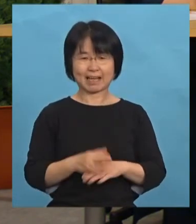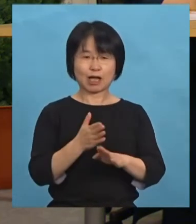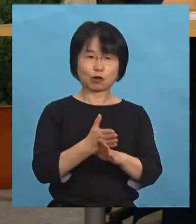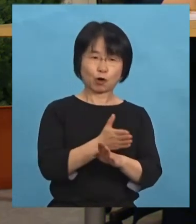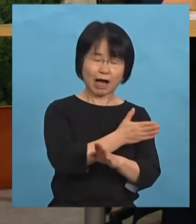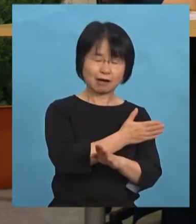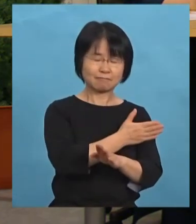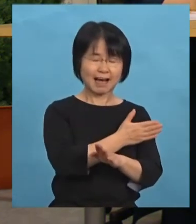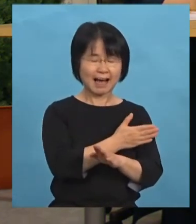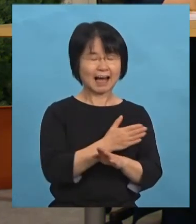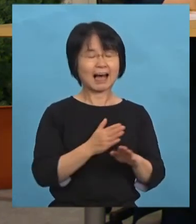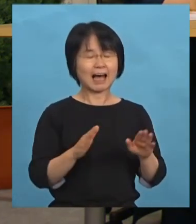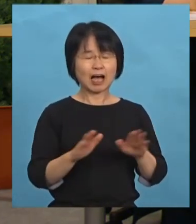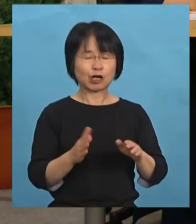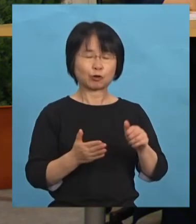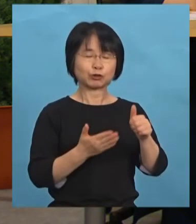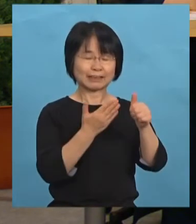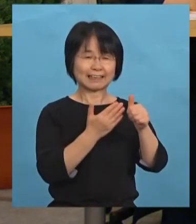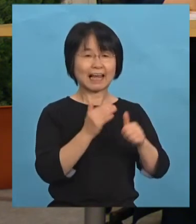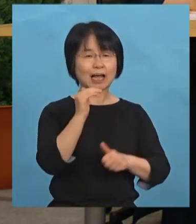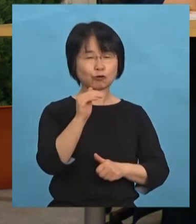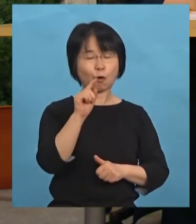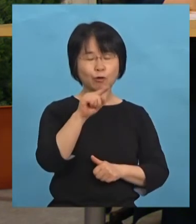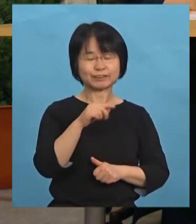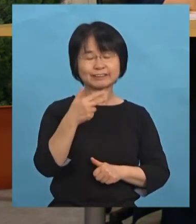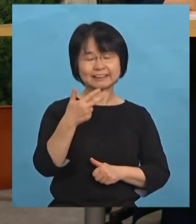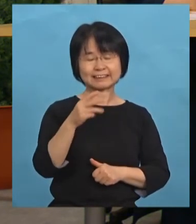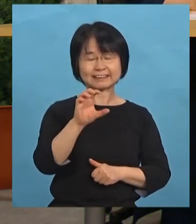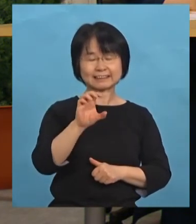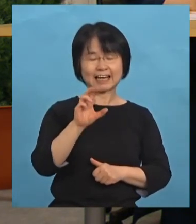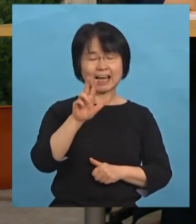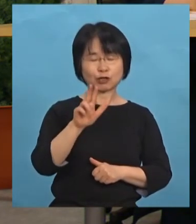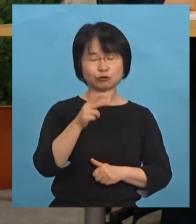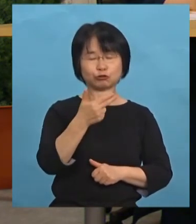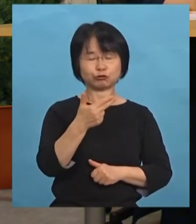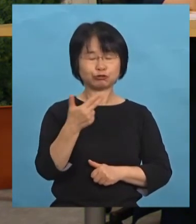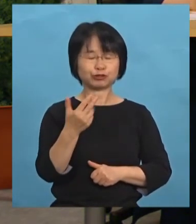半は子育てコンシェルジュについて子育て支援センターの